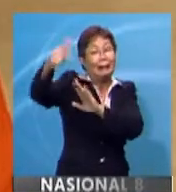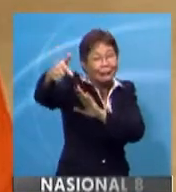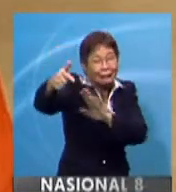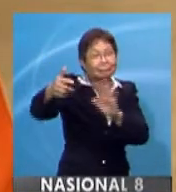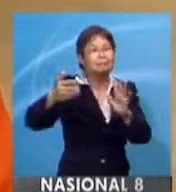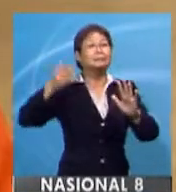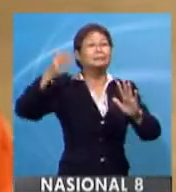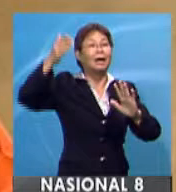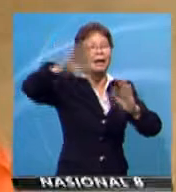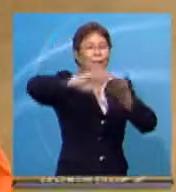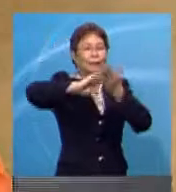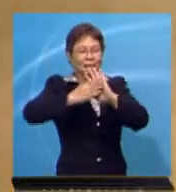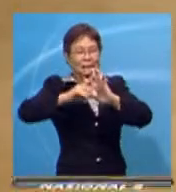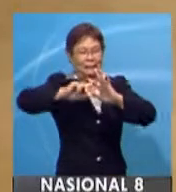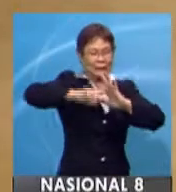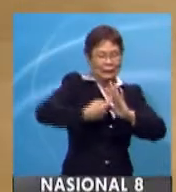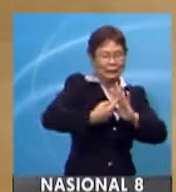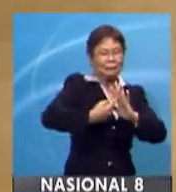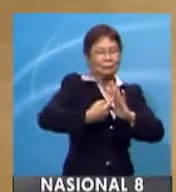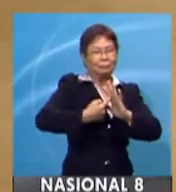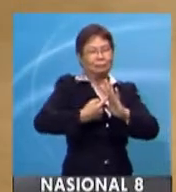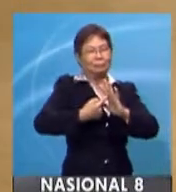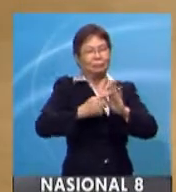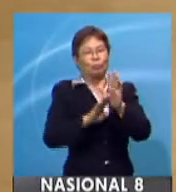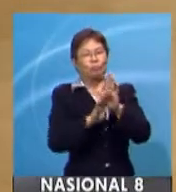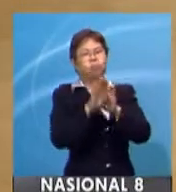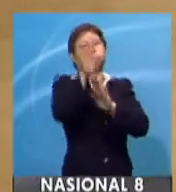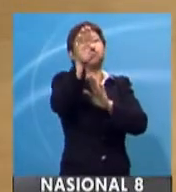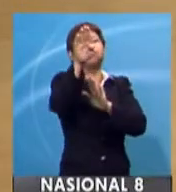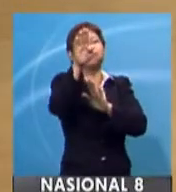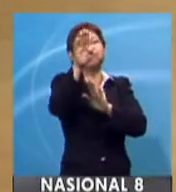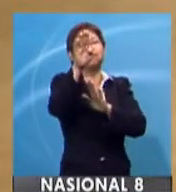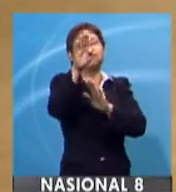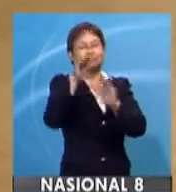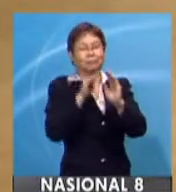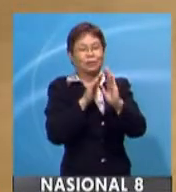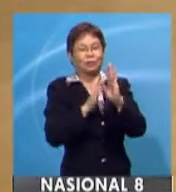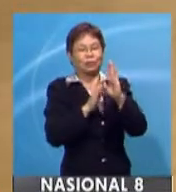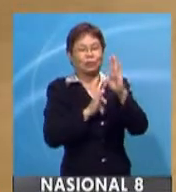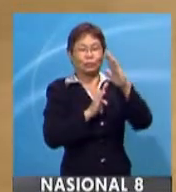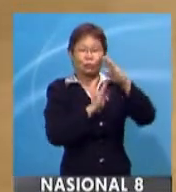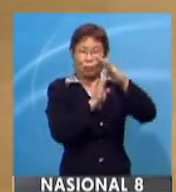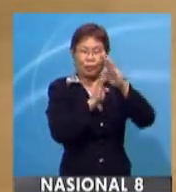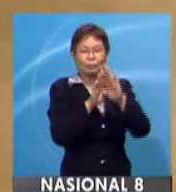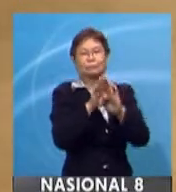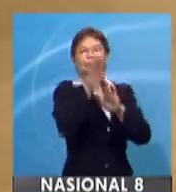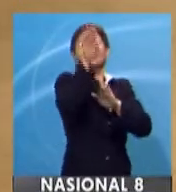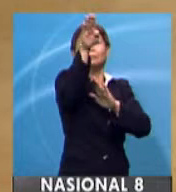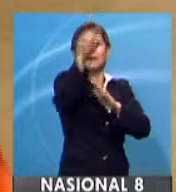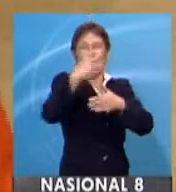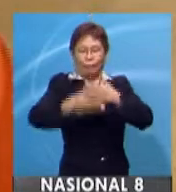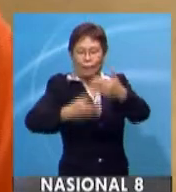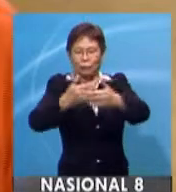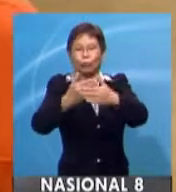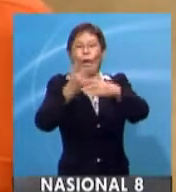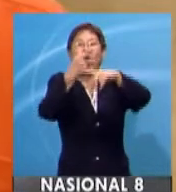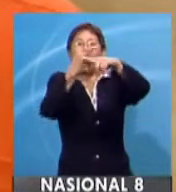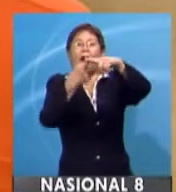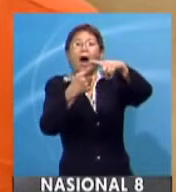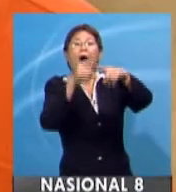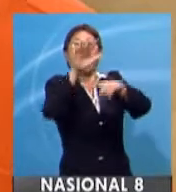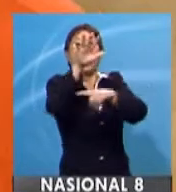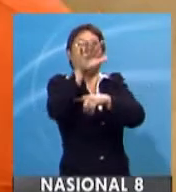akan menjadi pemula pada peloncat akhirnya memacu separuh tekad Malaysia